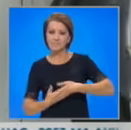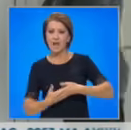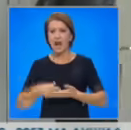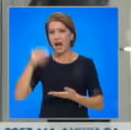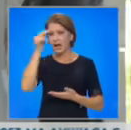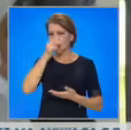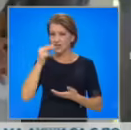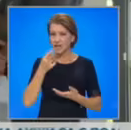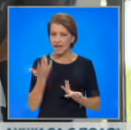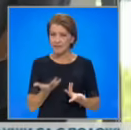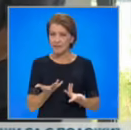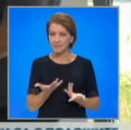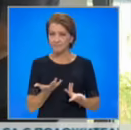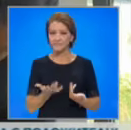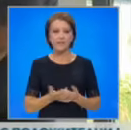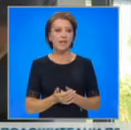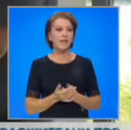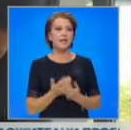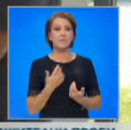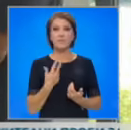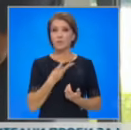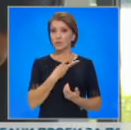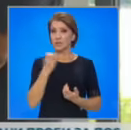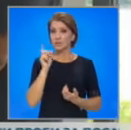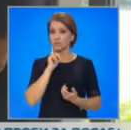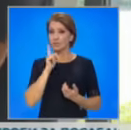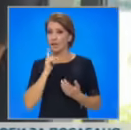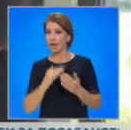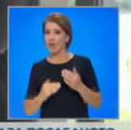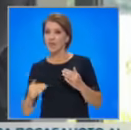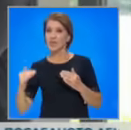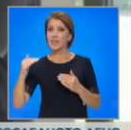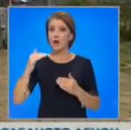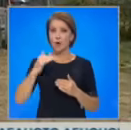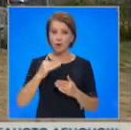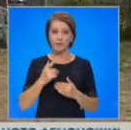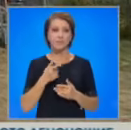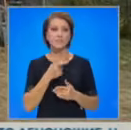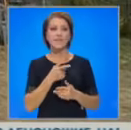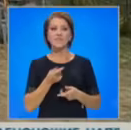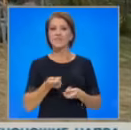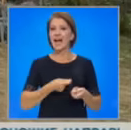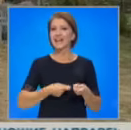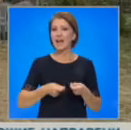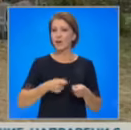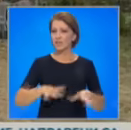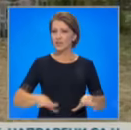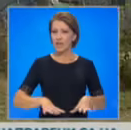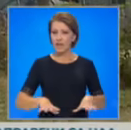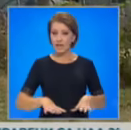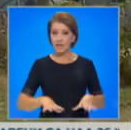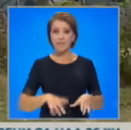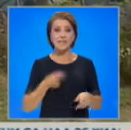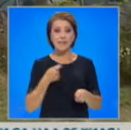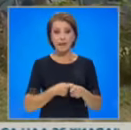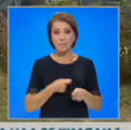посетени предимно от 300 души нагоре. Имаме информация, че в някои села до Търговище, дори съвсем близо, за 30 дни са